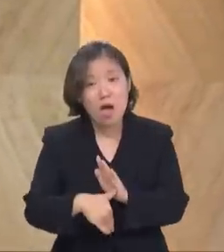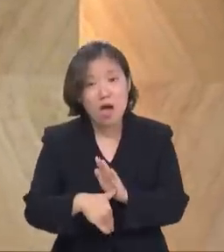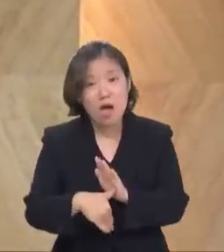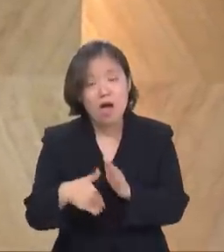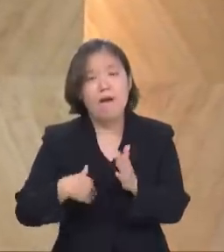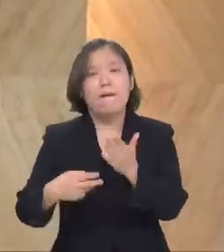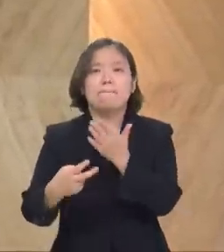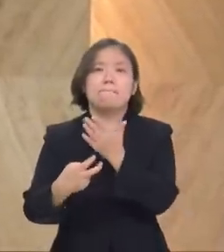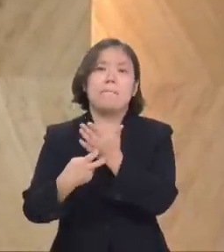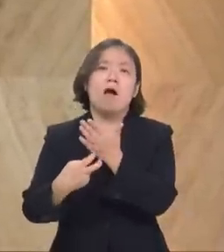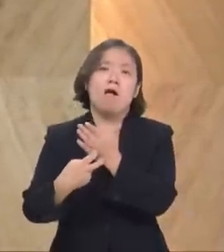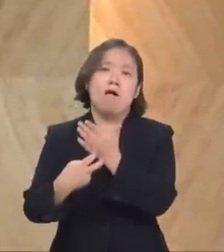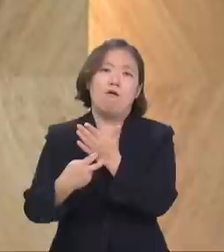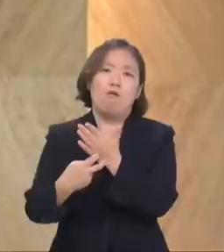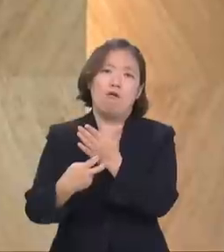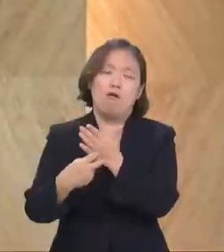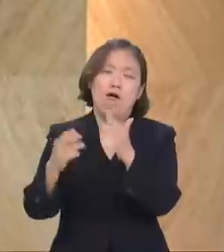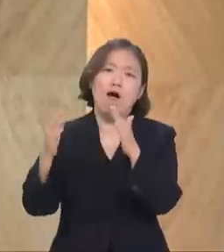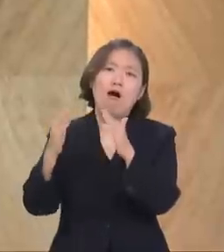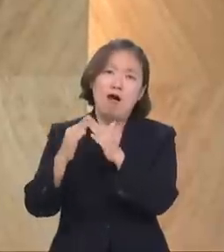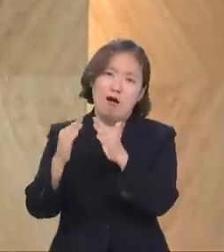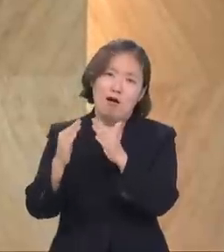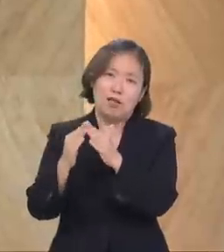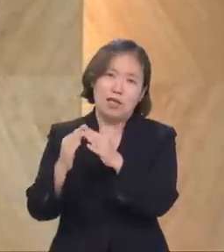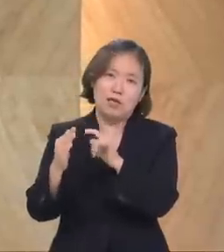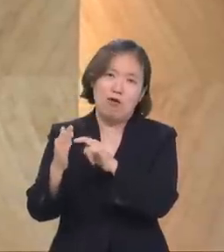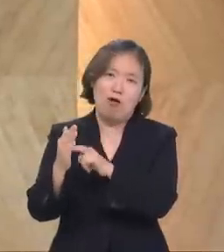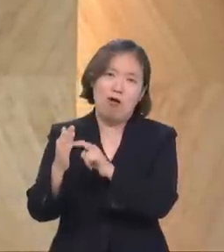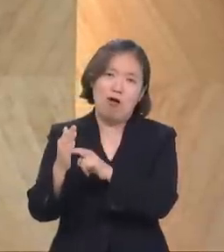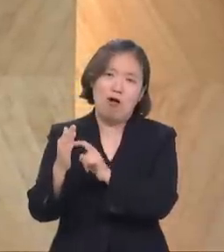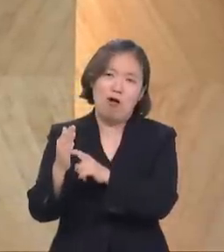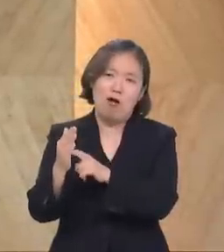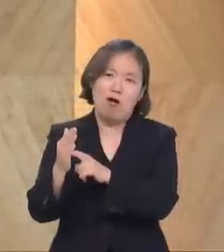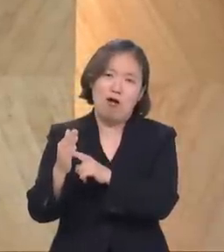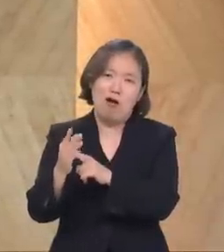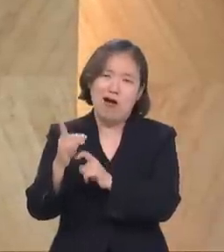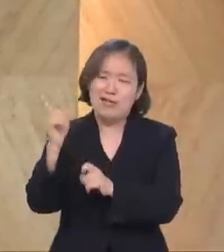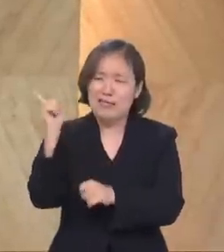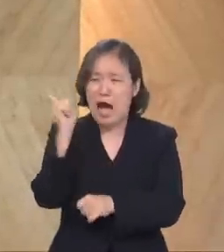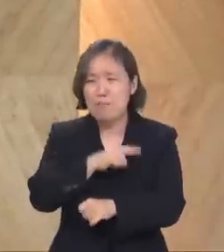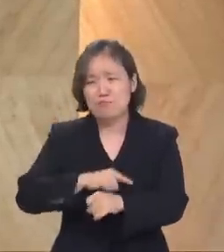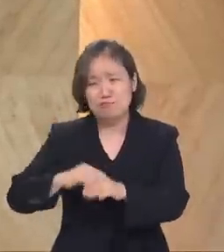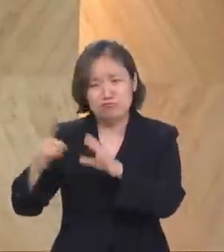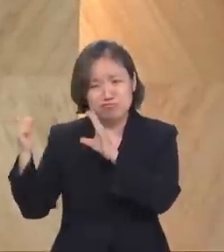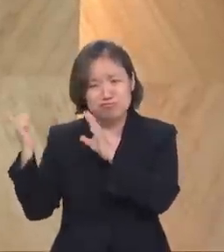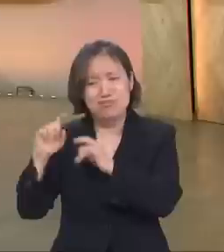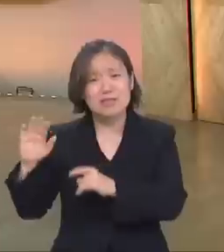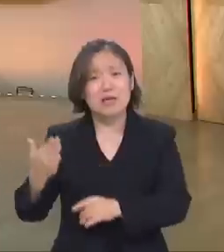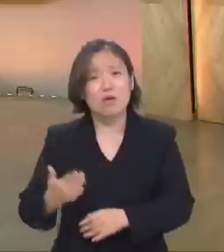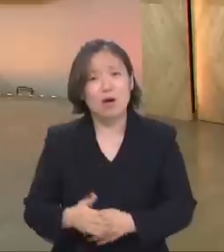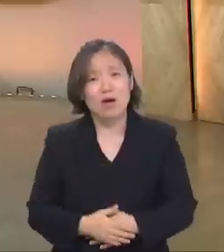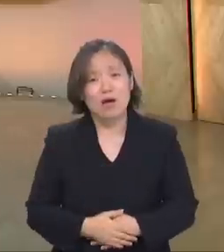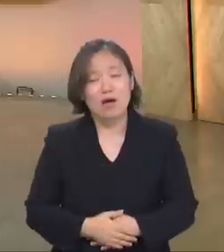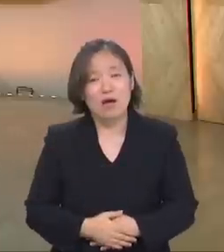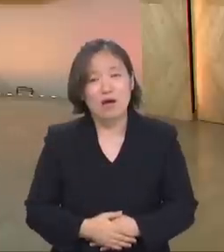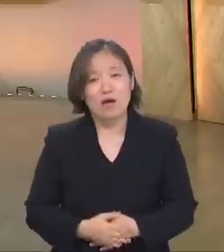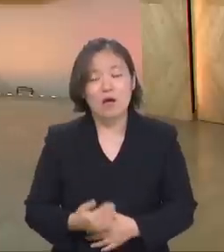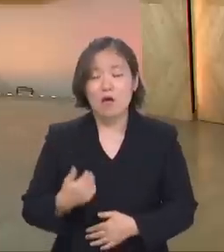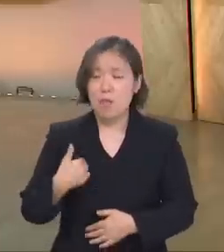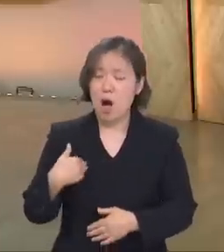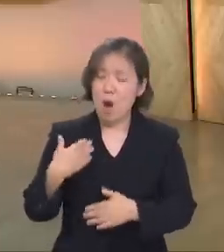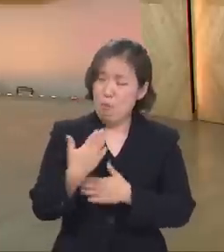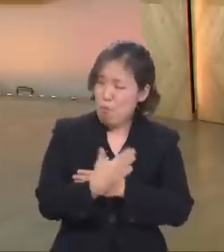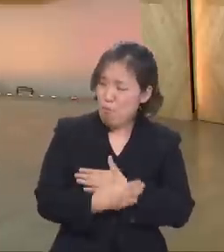병원에서 청천벽력과 같은 소식을 듣게 됩니다 몸이 너무